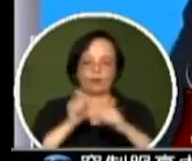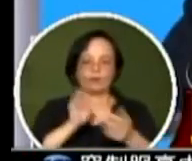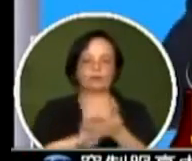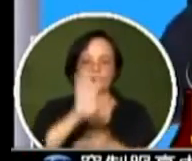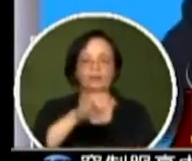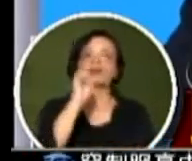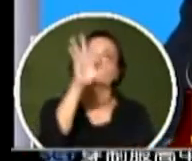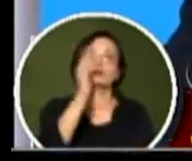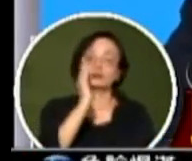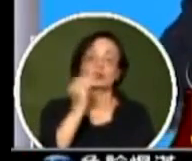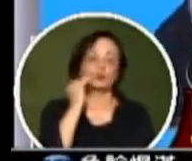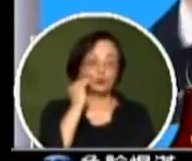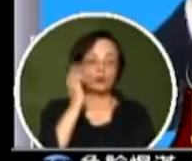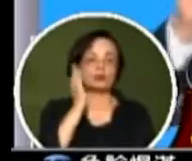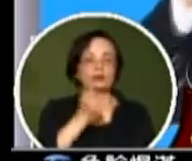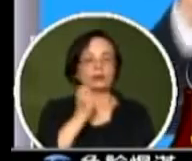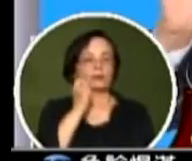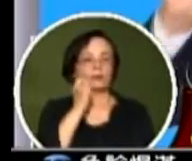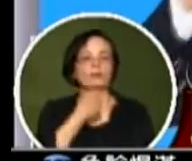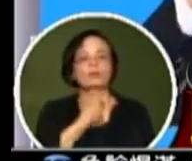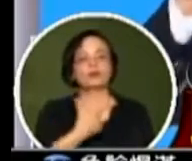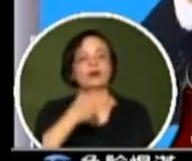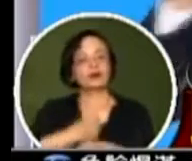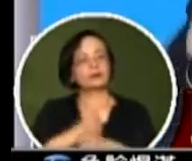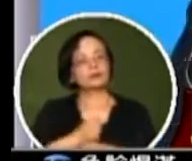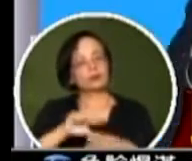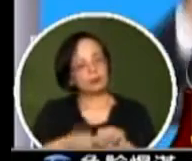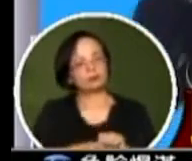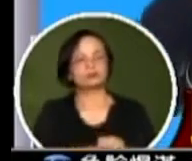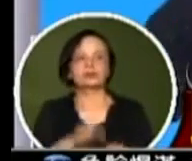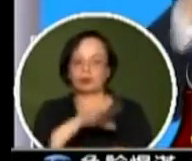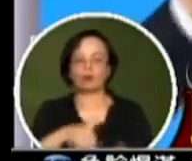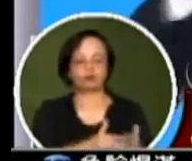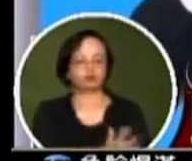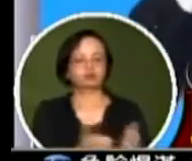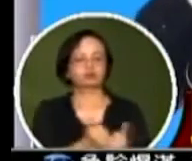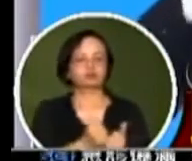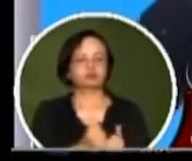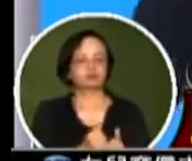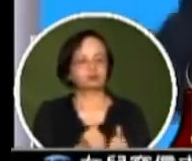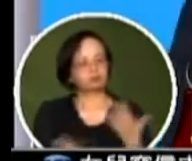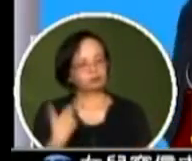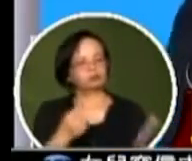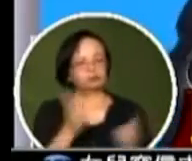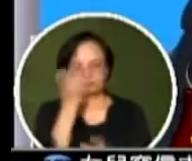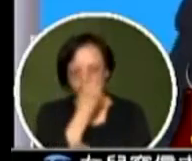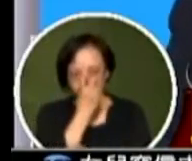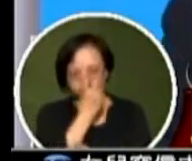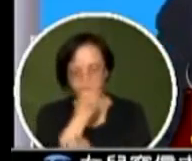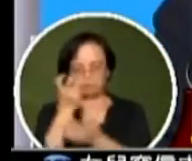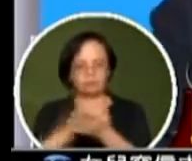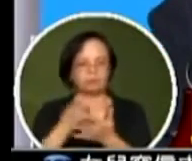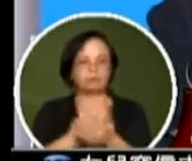政府讲，你若无买迄落时，我就是伫即、国保会真清楚，甲你监督，像